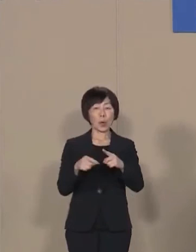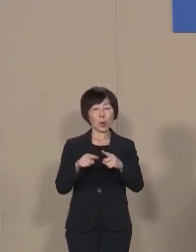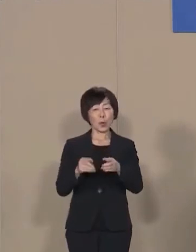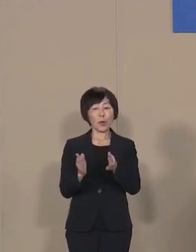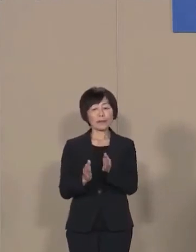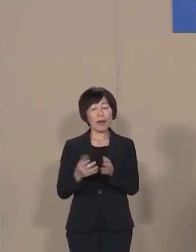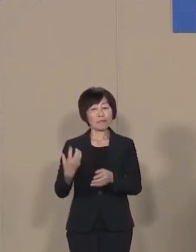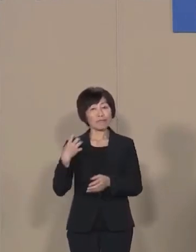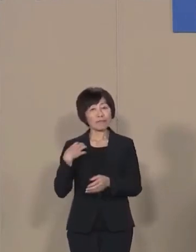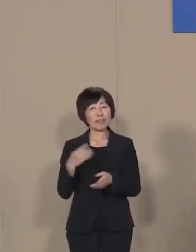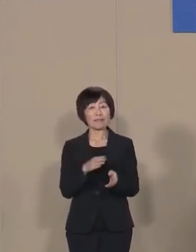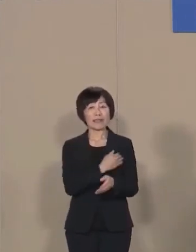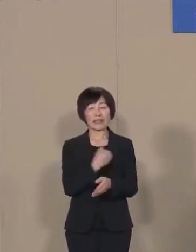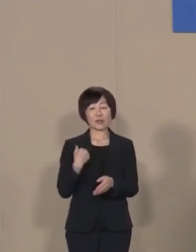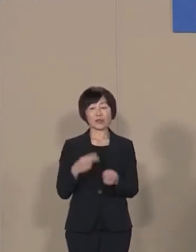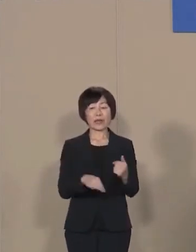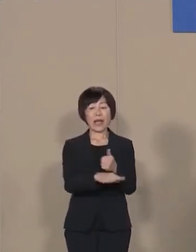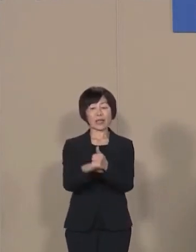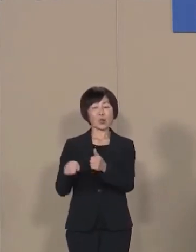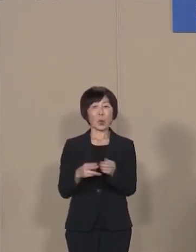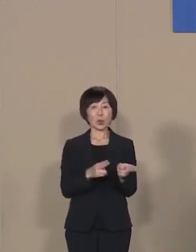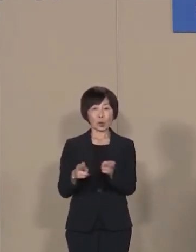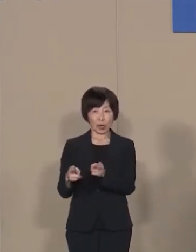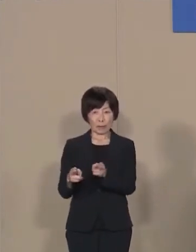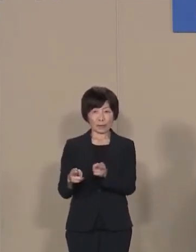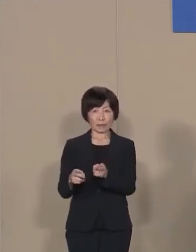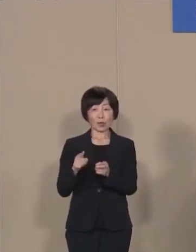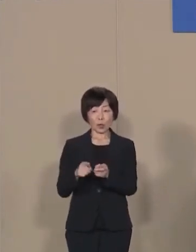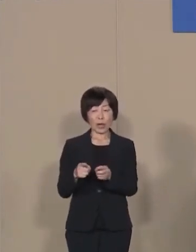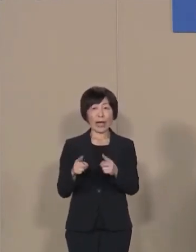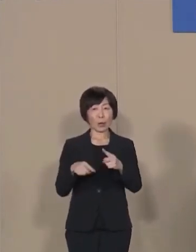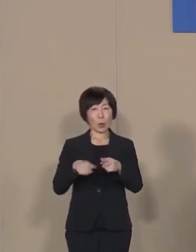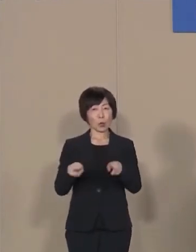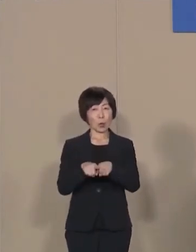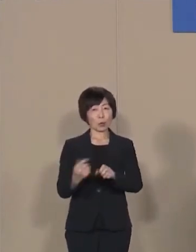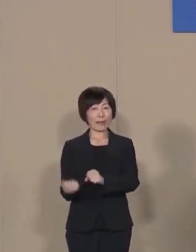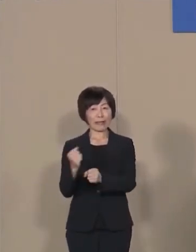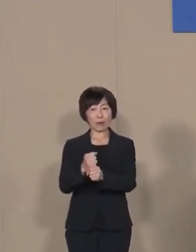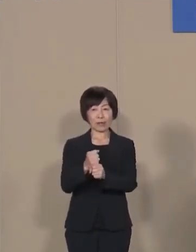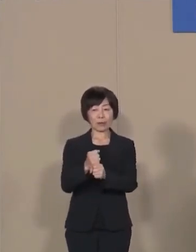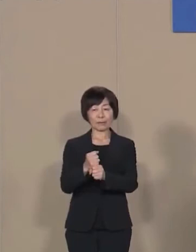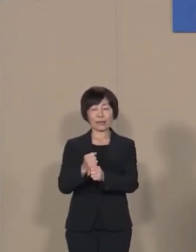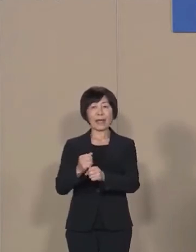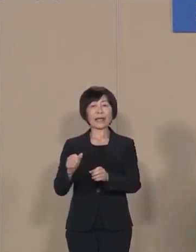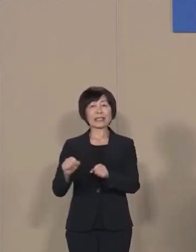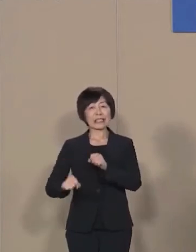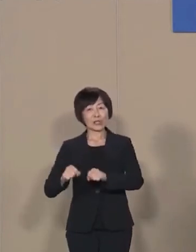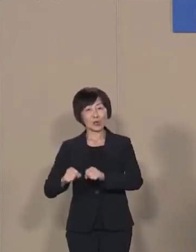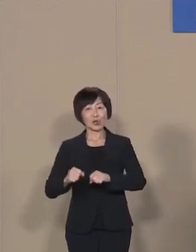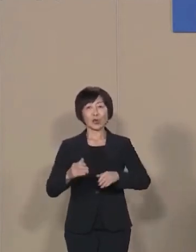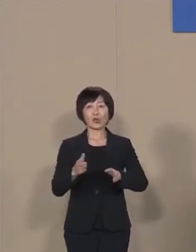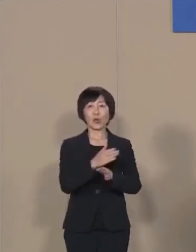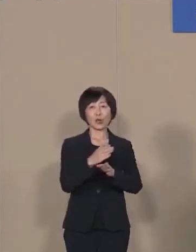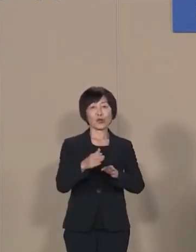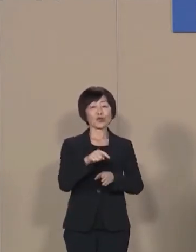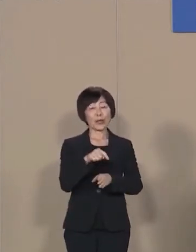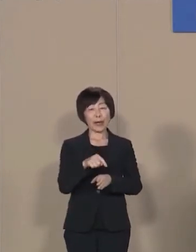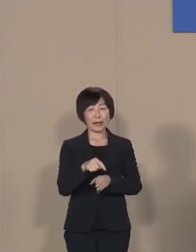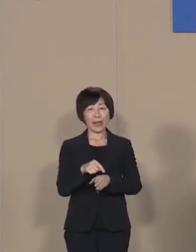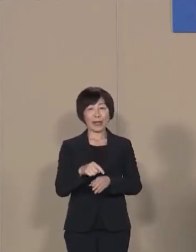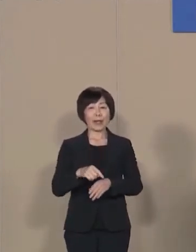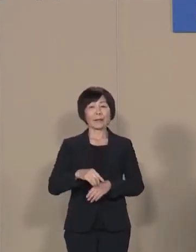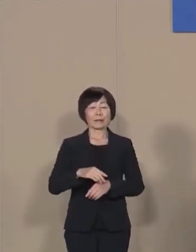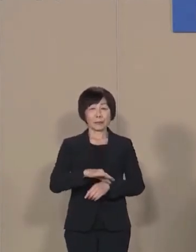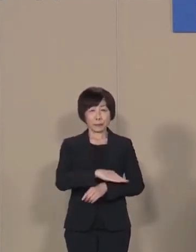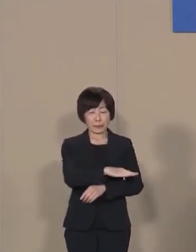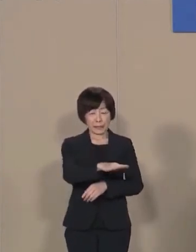従事できる環境を整えていきますこれが公共の建て直し自由と余裕の中でよりたくさんの現場の声を